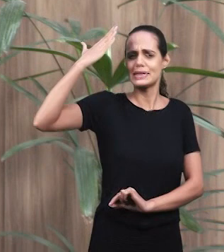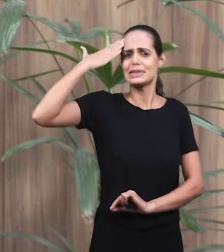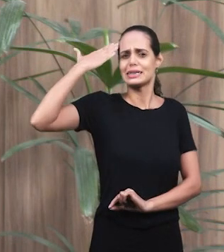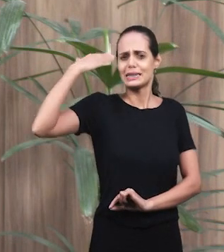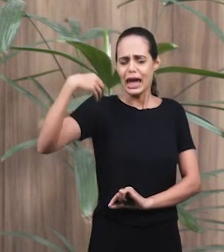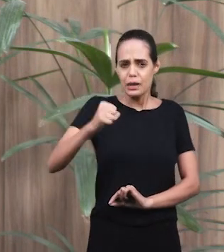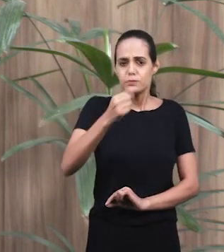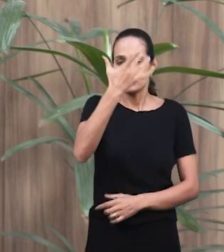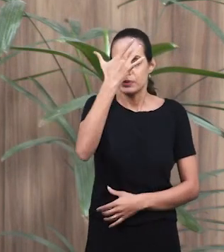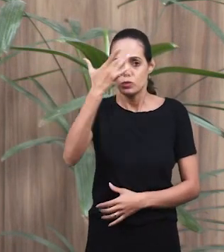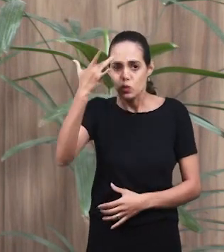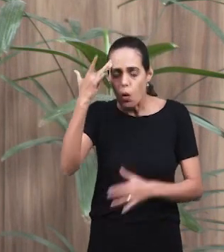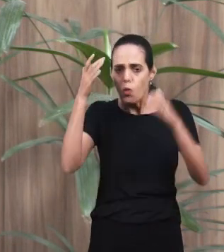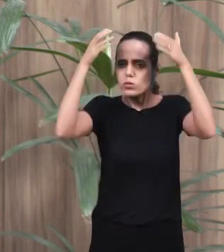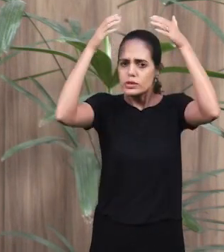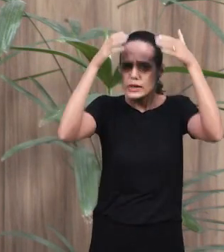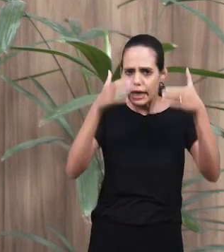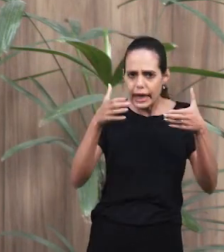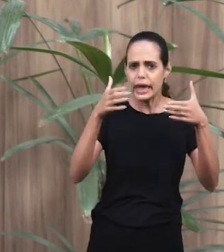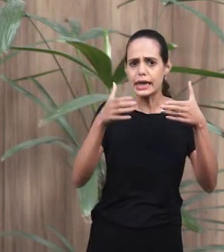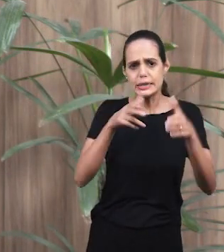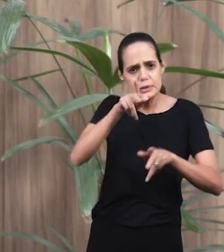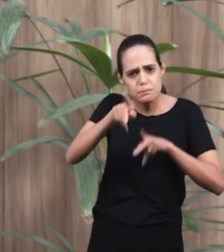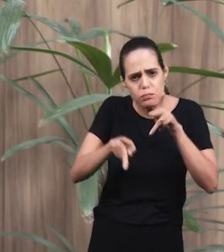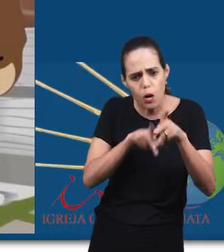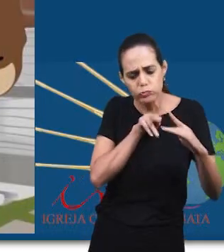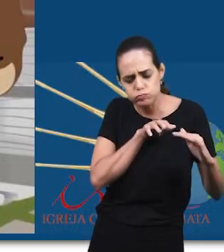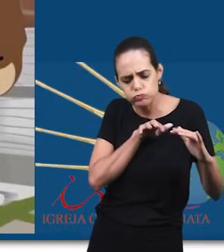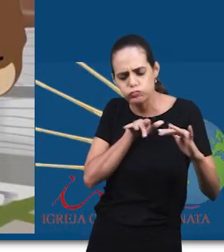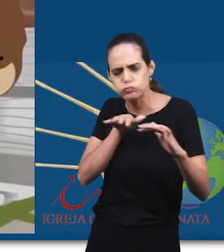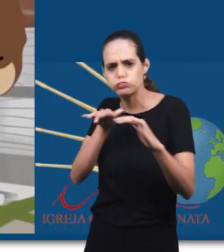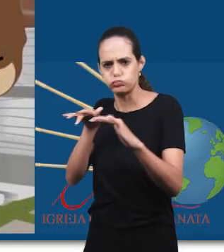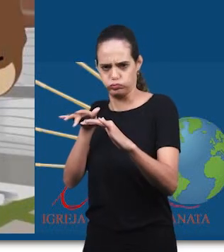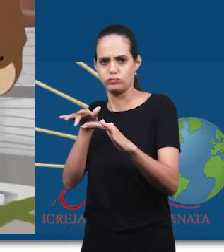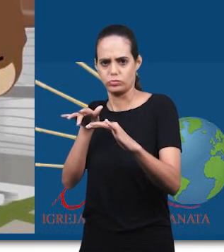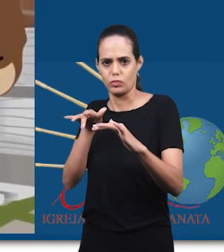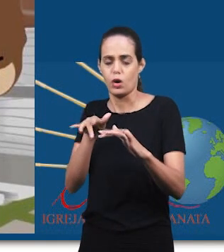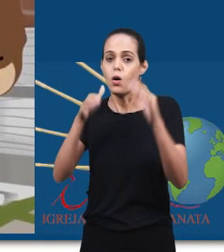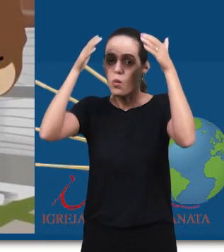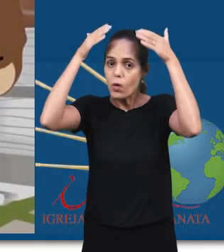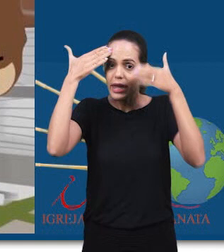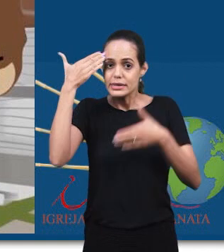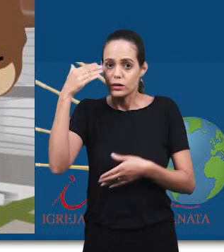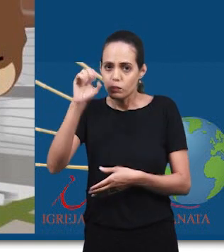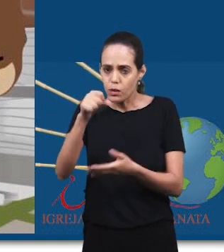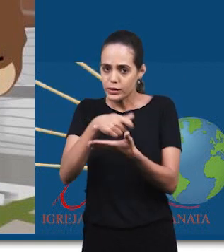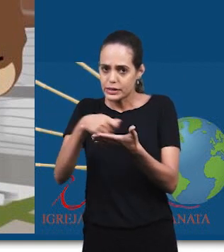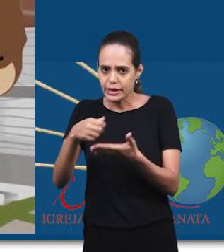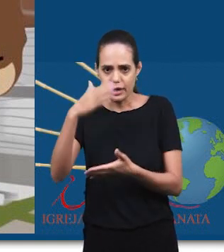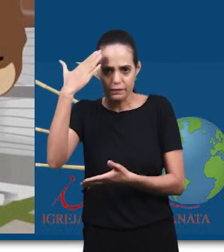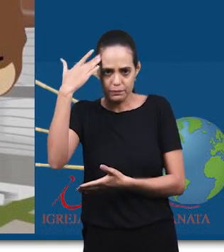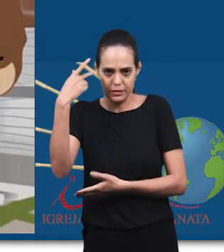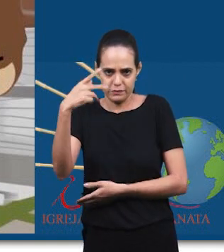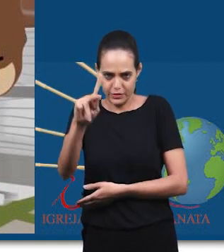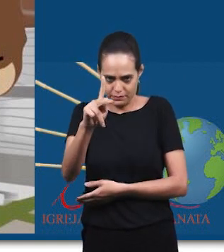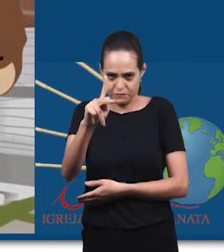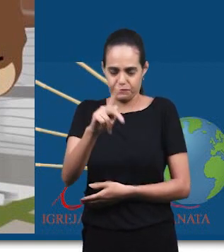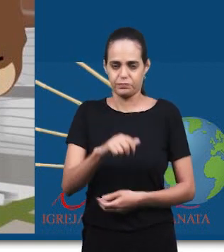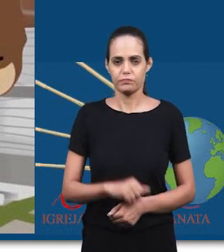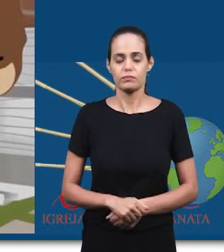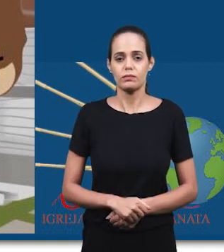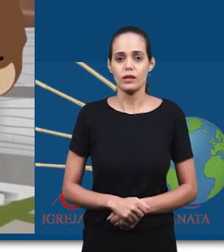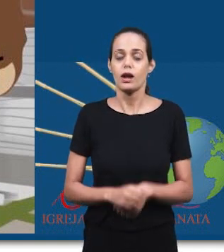il venait à lui beaucoup de peuples et rois. Dans le livre de Proverbes, il écrit que l'homme bienheureux